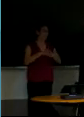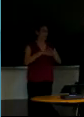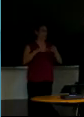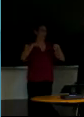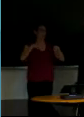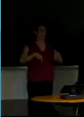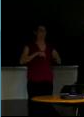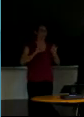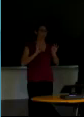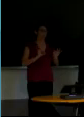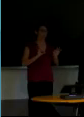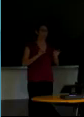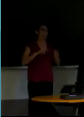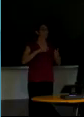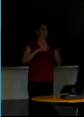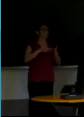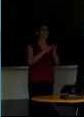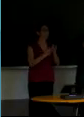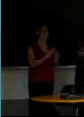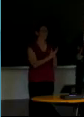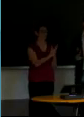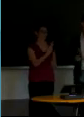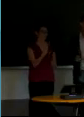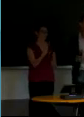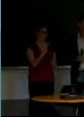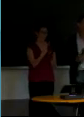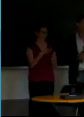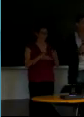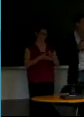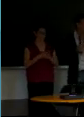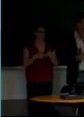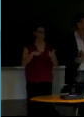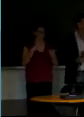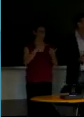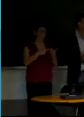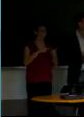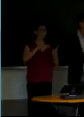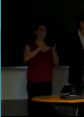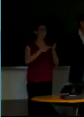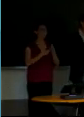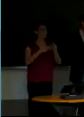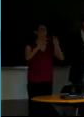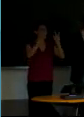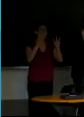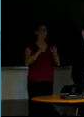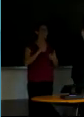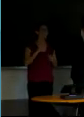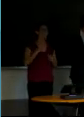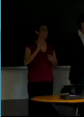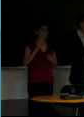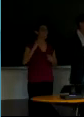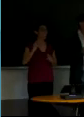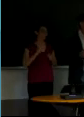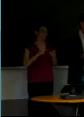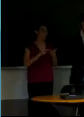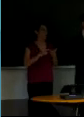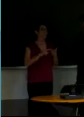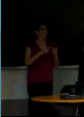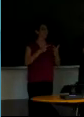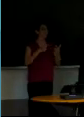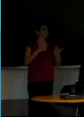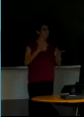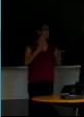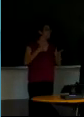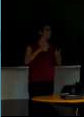trova le sue radici nell'ingegneria triennale, l'ingegneria energetica, l'ingegneria della gestione dello smart manufacturing, ecco,